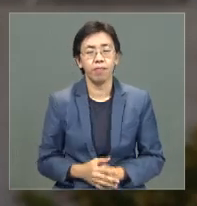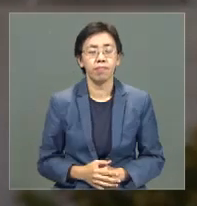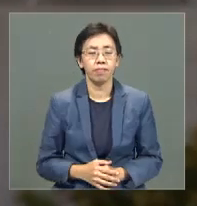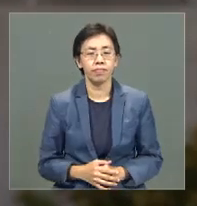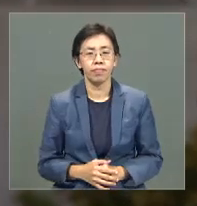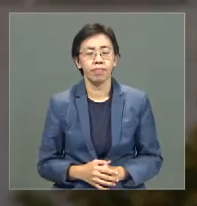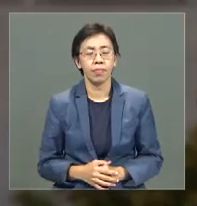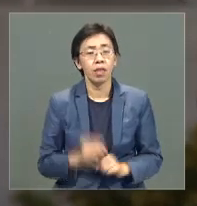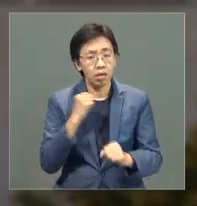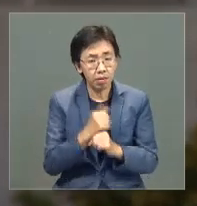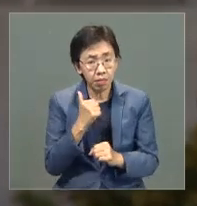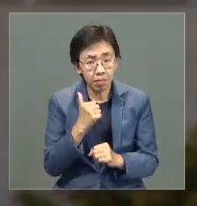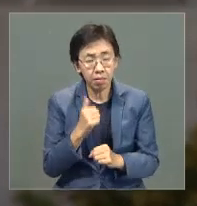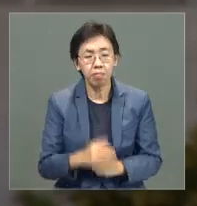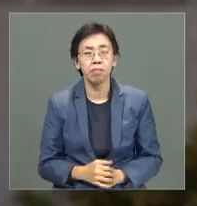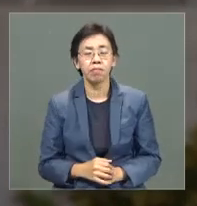ก็ไปดูที่มันทำได้หรือเปล่า